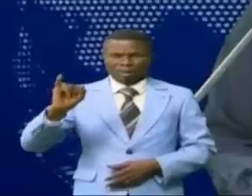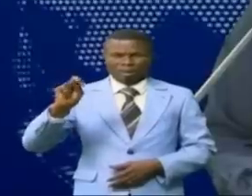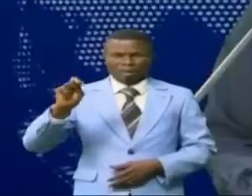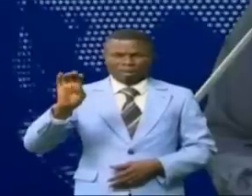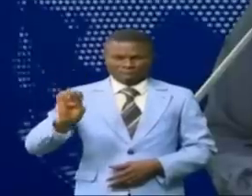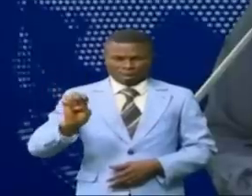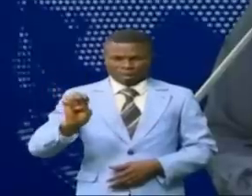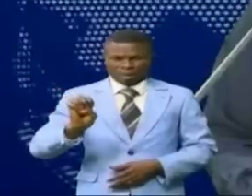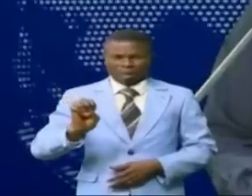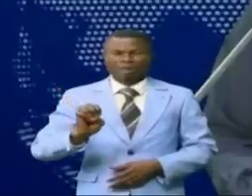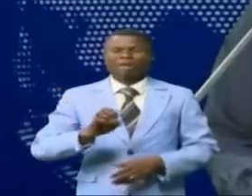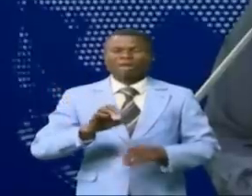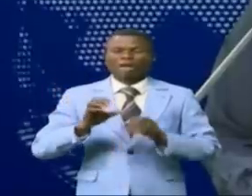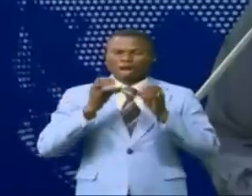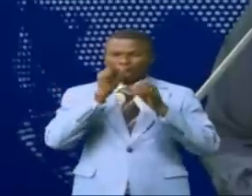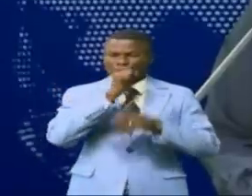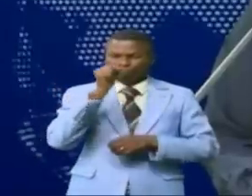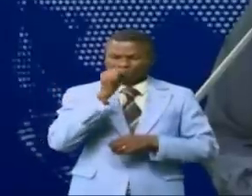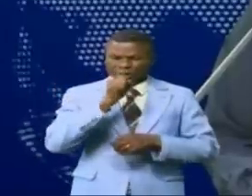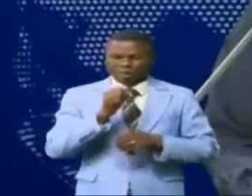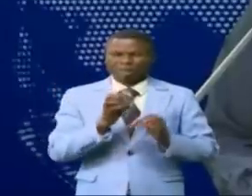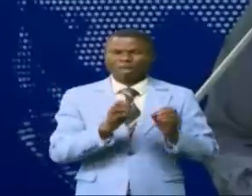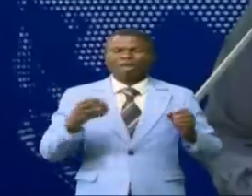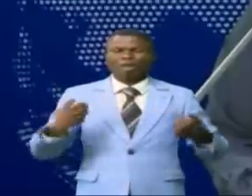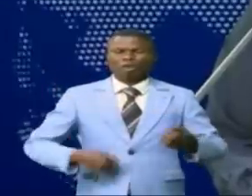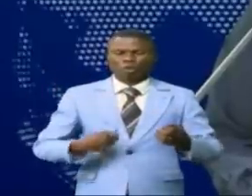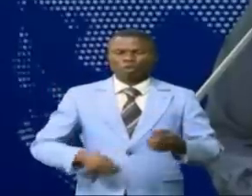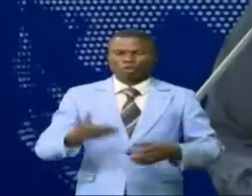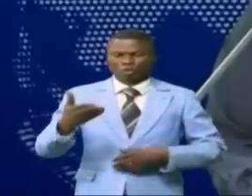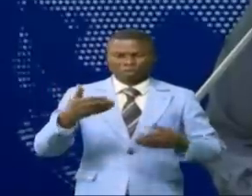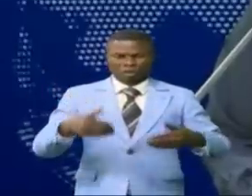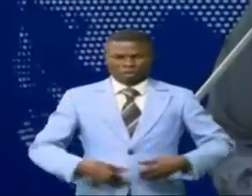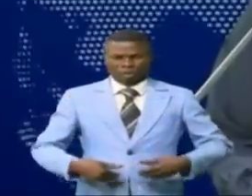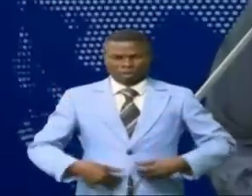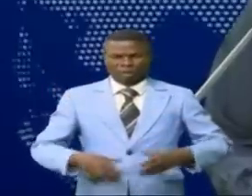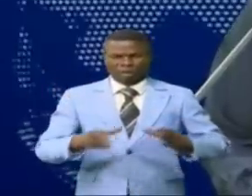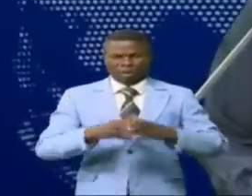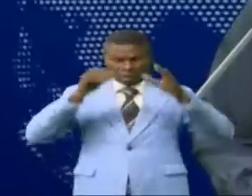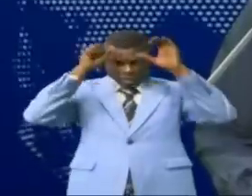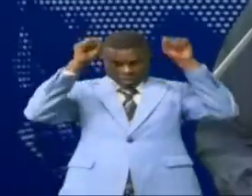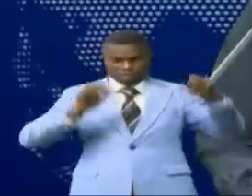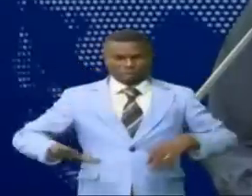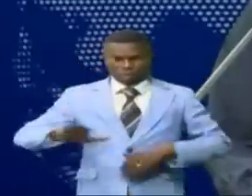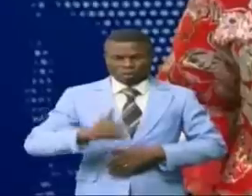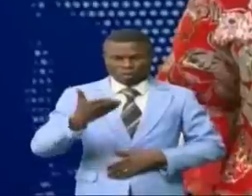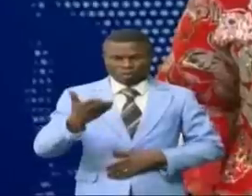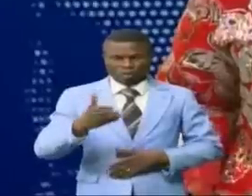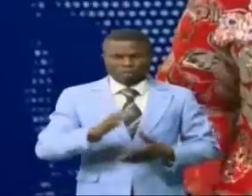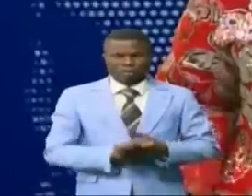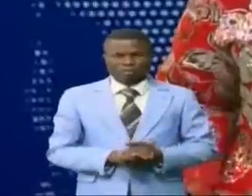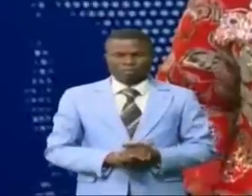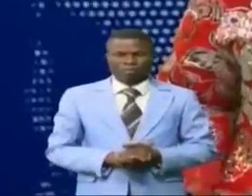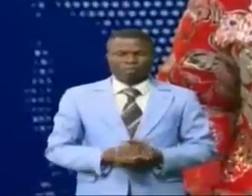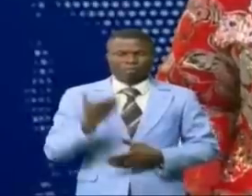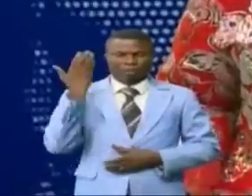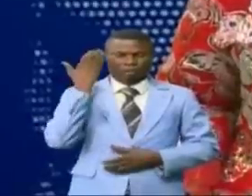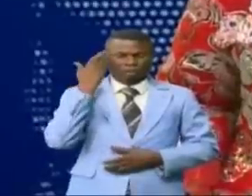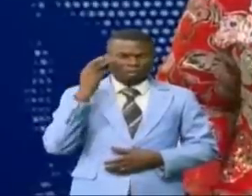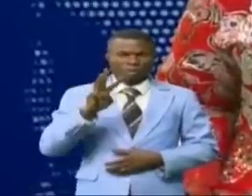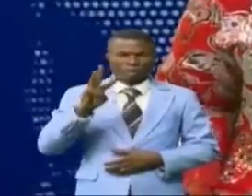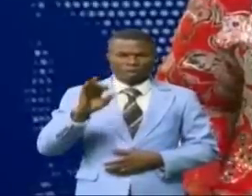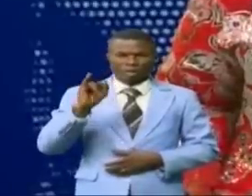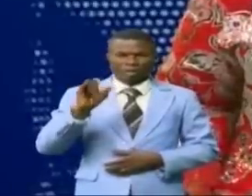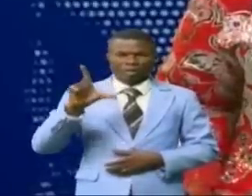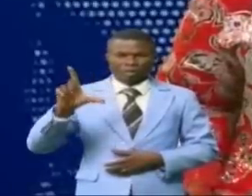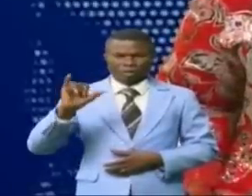ensemble animer cette cérémonie de la jeunesse avec le président de la République. Monsieur William Mukambila, merci